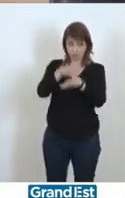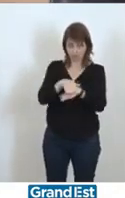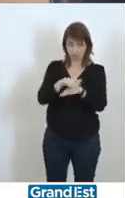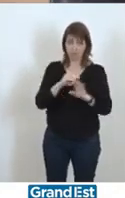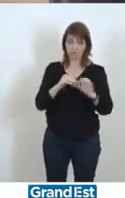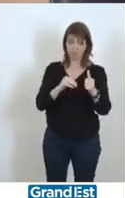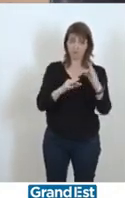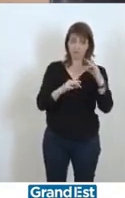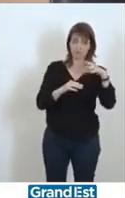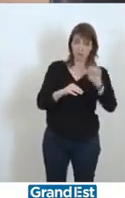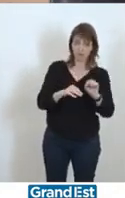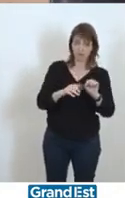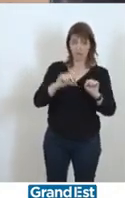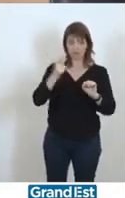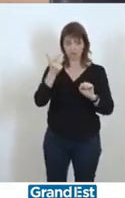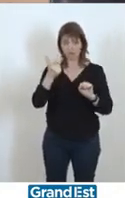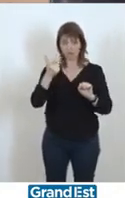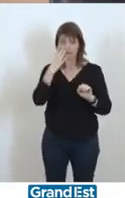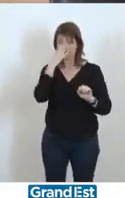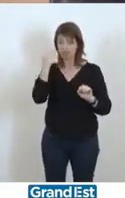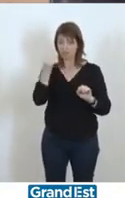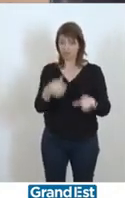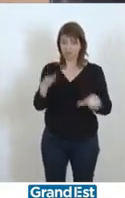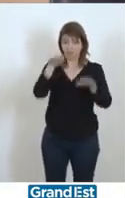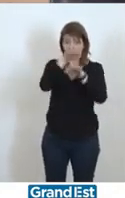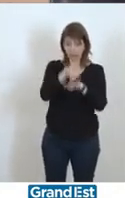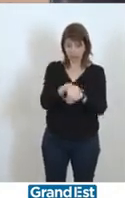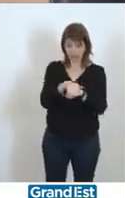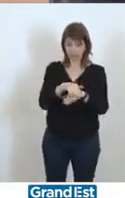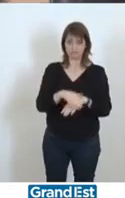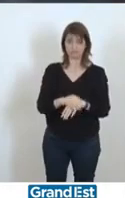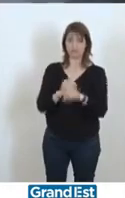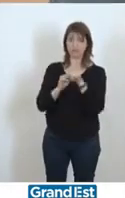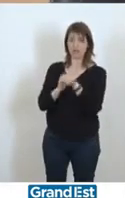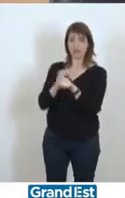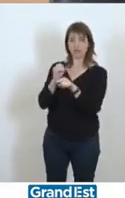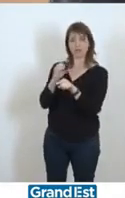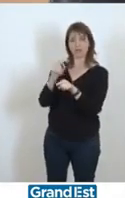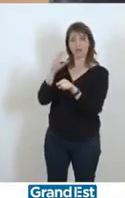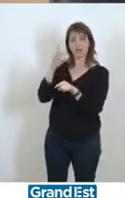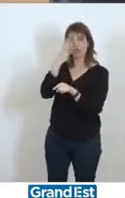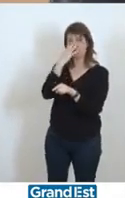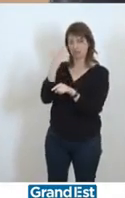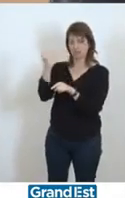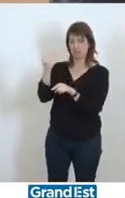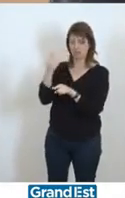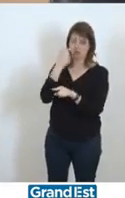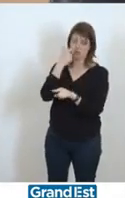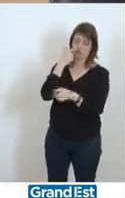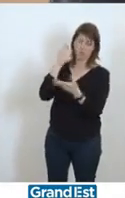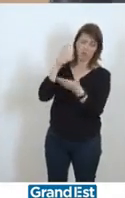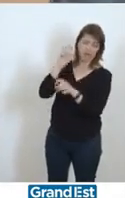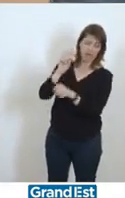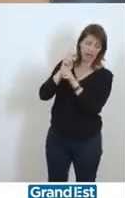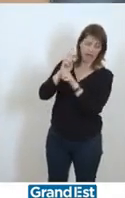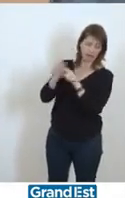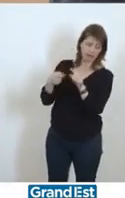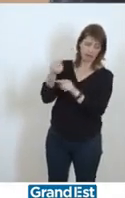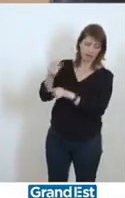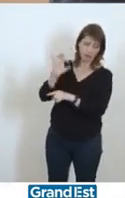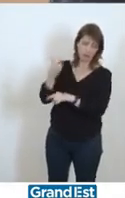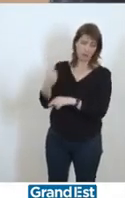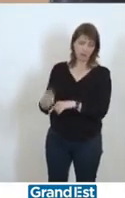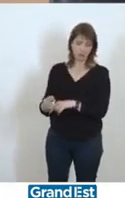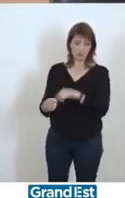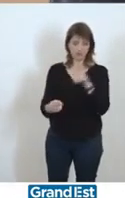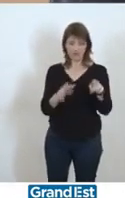du TGV. Celle du TGV est régulièrement remise en cause sur cet axe. Alors, cette augmentation prévue pour le TER n'est-elle pas envisagée